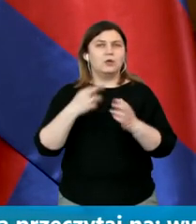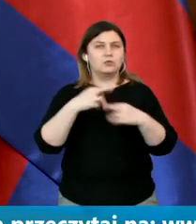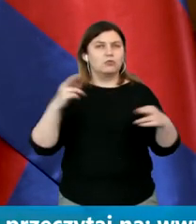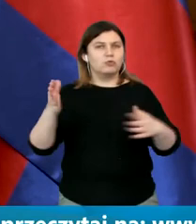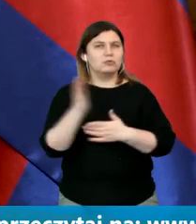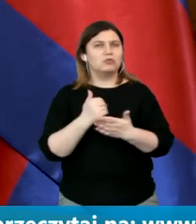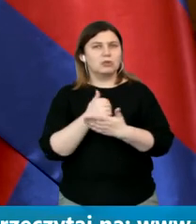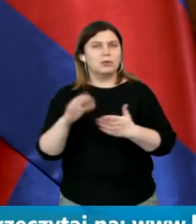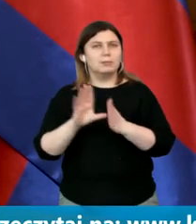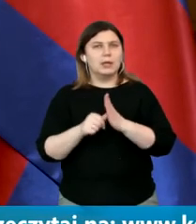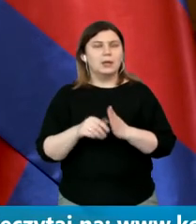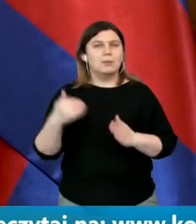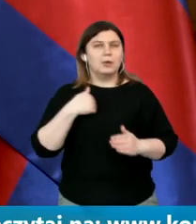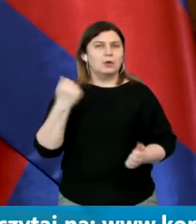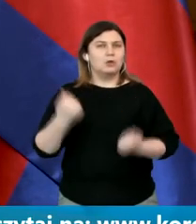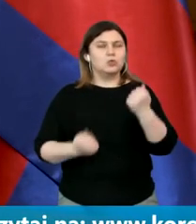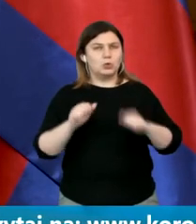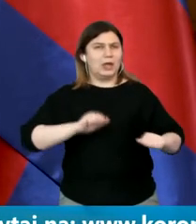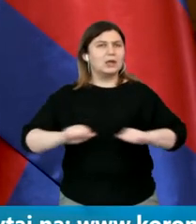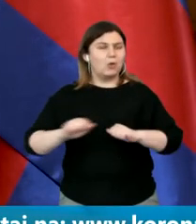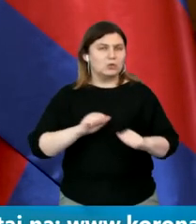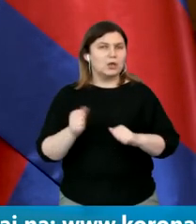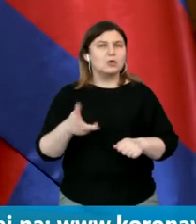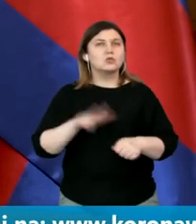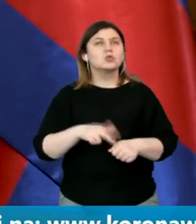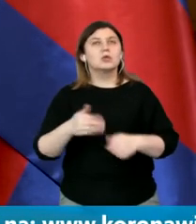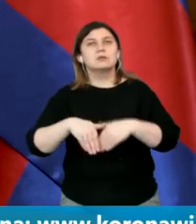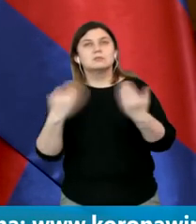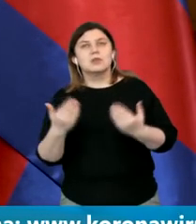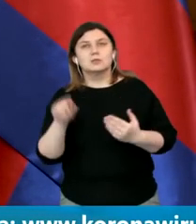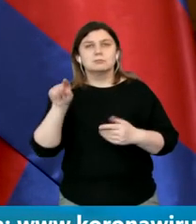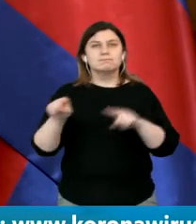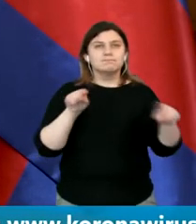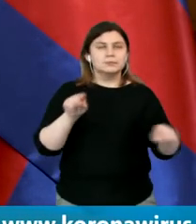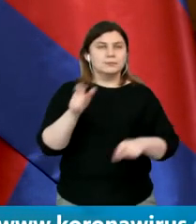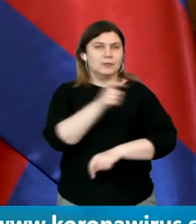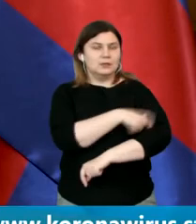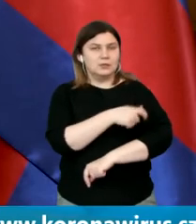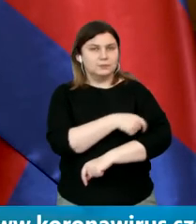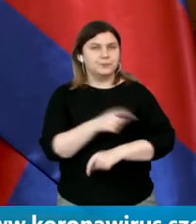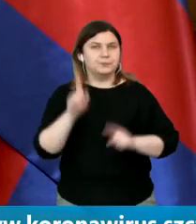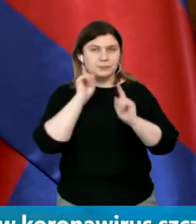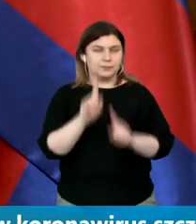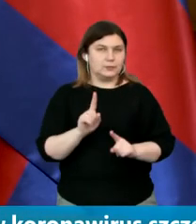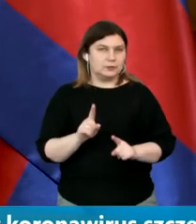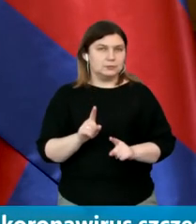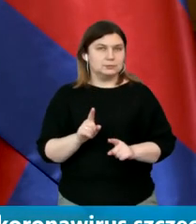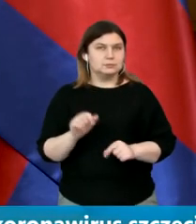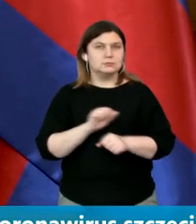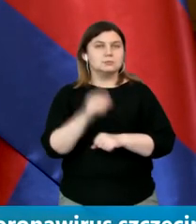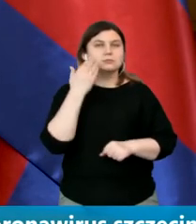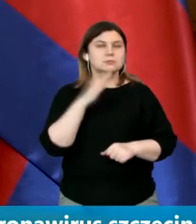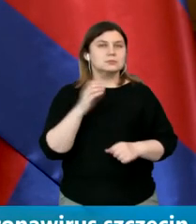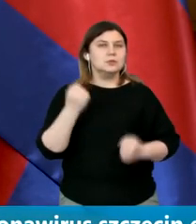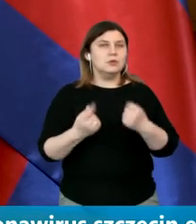i byłoby to szalenie trudne logistycznie, żeby ustalić kto w którym dniu, więc tak naprawdę jest to bardzo trudne